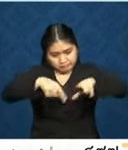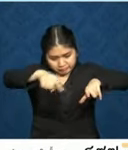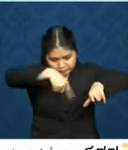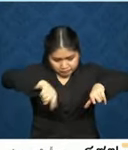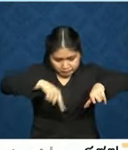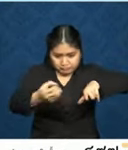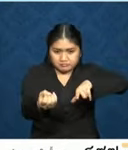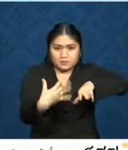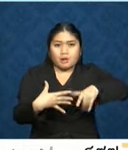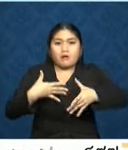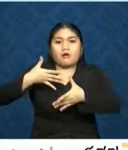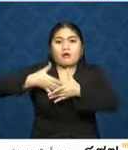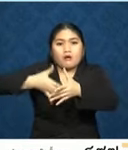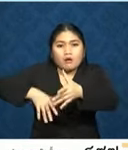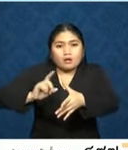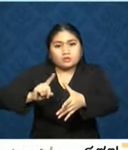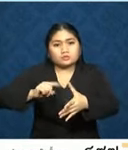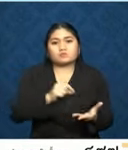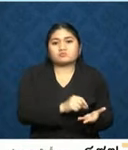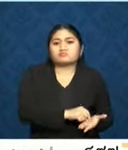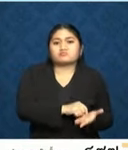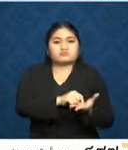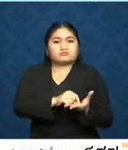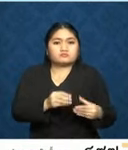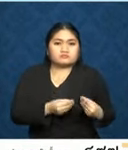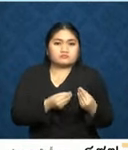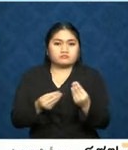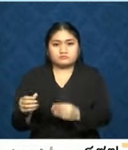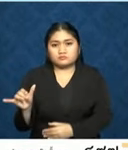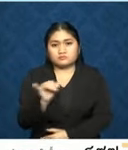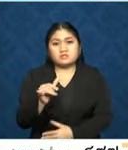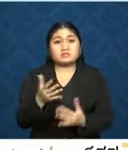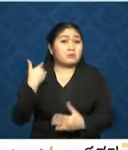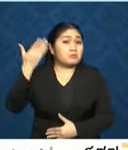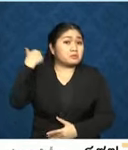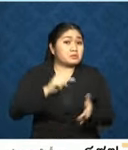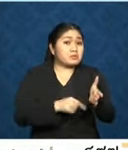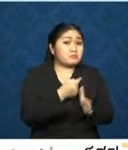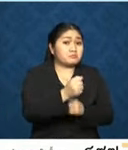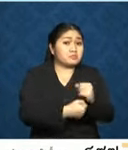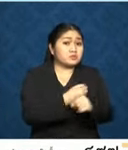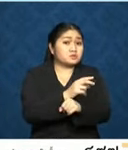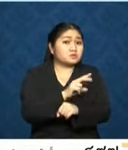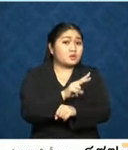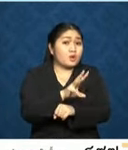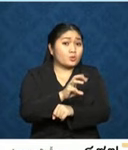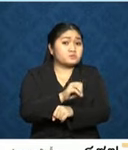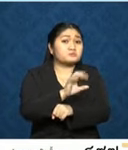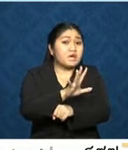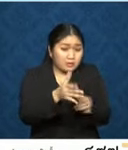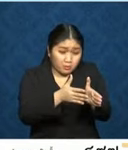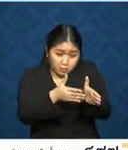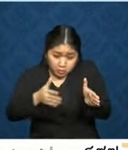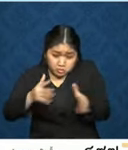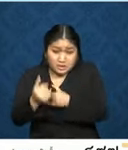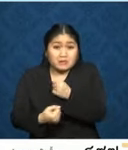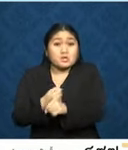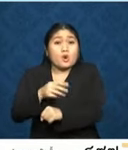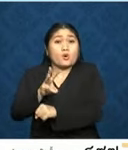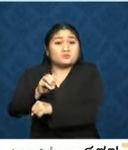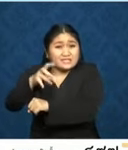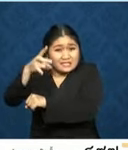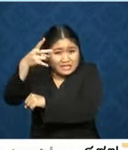แจ้งว่าติดปัญหาเรื่องการส่งมอบค่ะจนในปีนี้สร้างตั้งแต่ปี 65ปีนี้ 67แล้วนะคะยังไม่ได้เปิดใช้บริการ